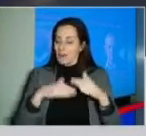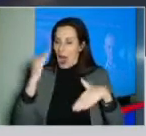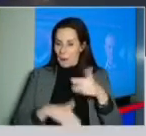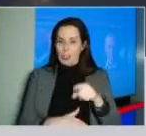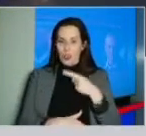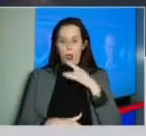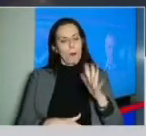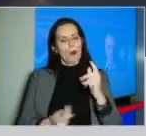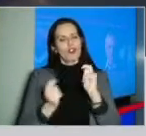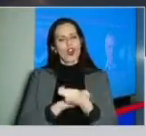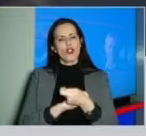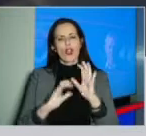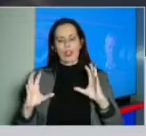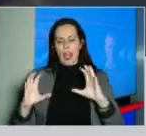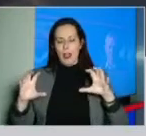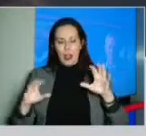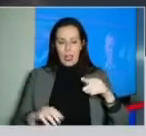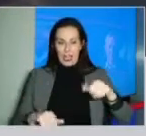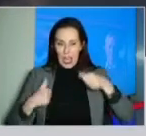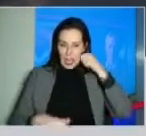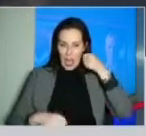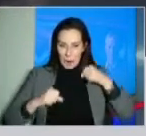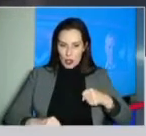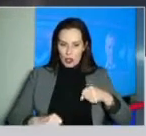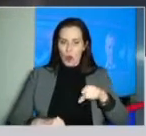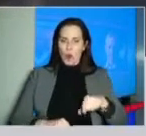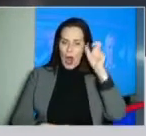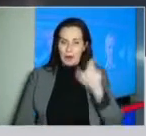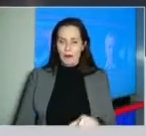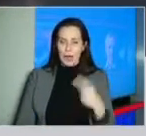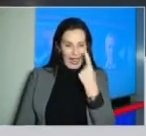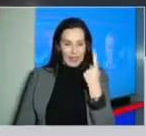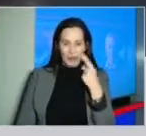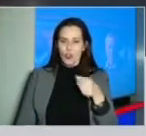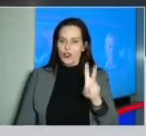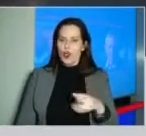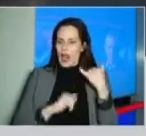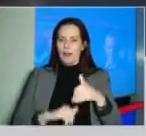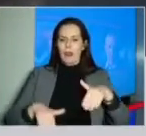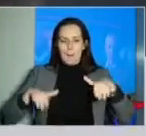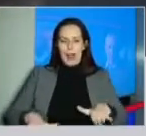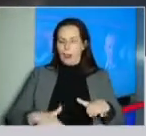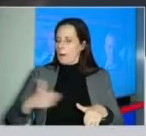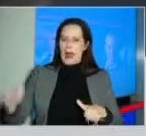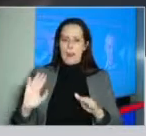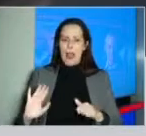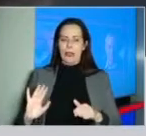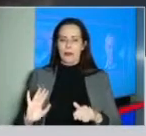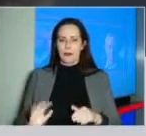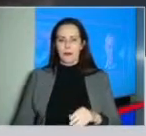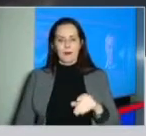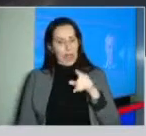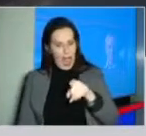הזה אומר, בוא נשנה את מפת הגושים. גבי אשכנזי הוא כרגע הגורם היחיד על המפה שיכול להביא קולות מגוש הימין, להעביר אותן את גוש